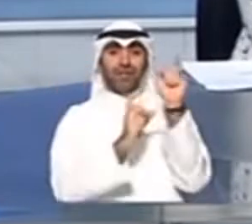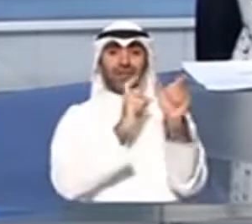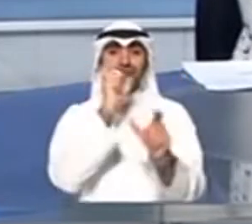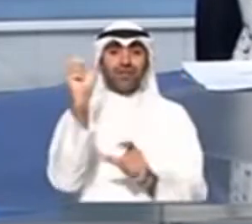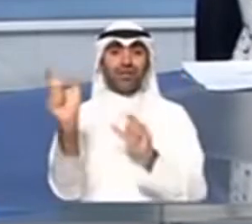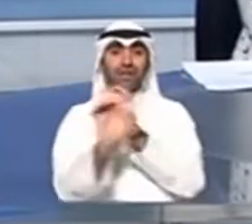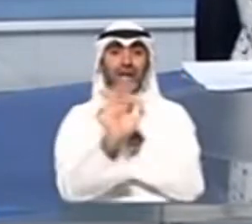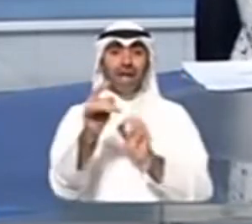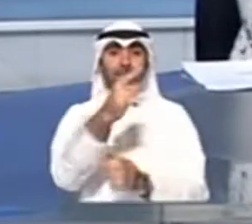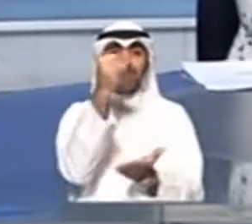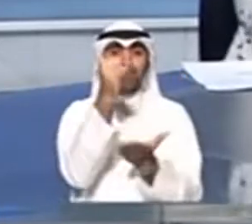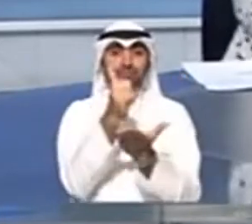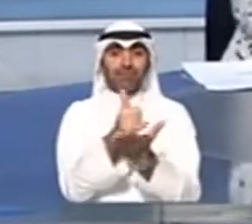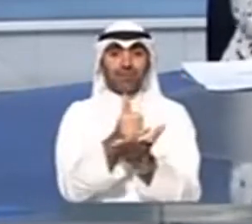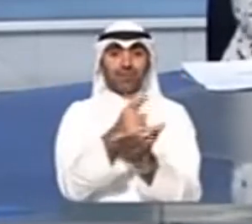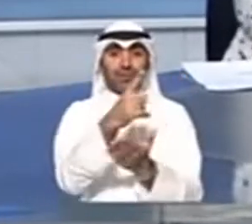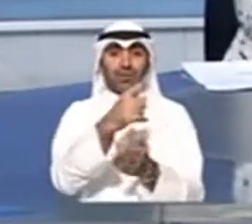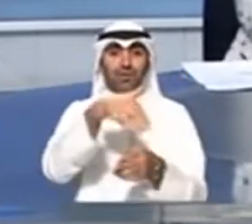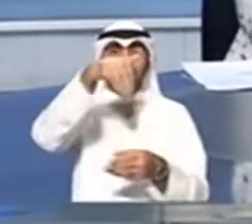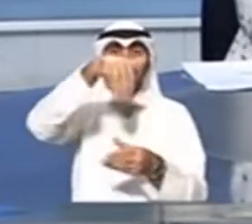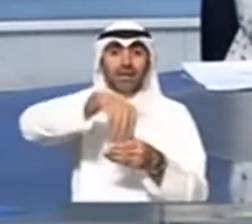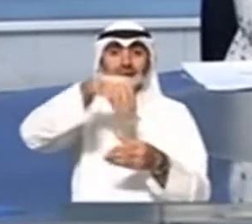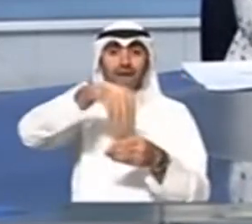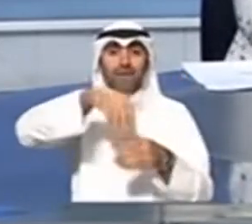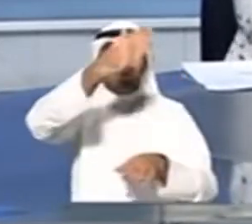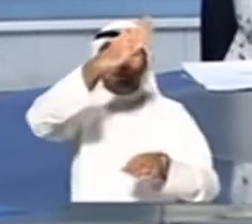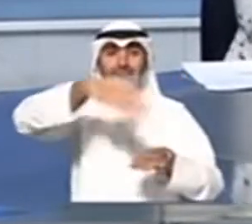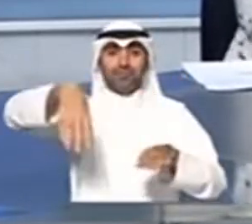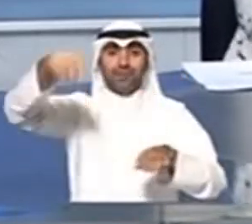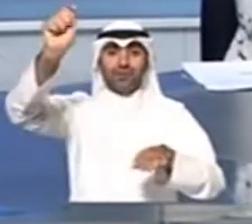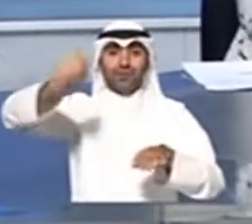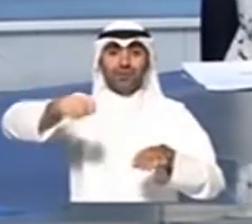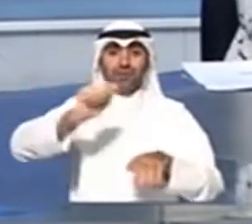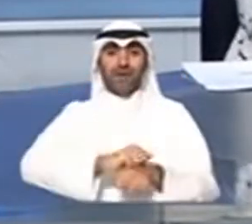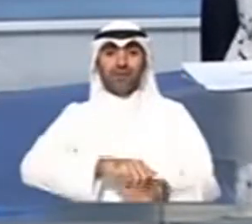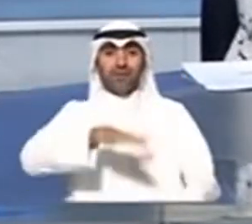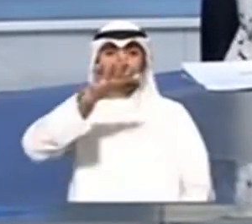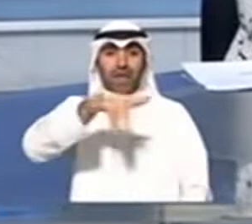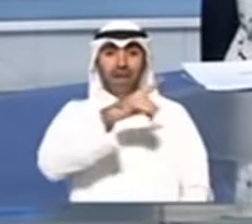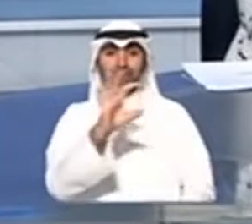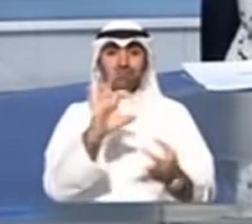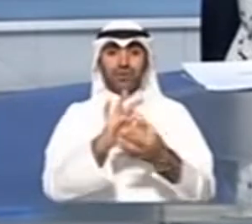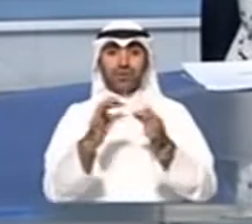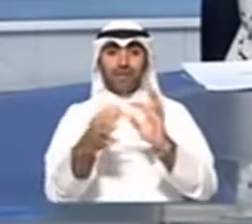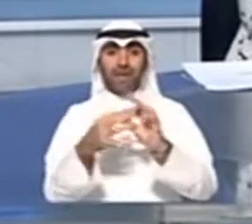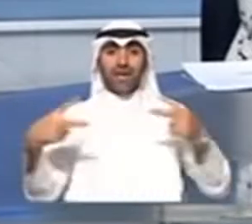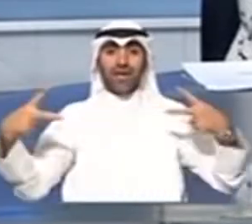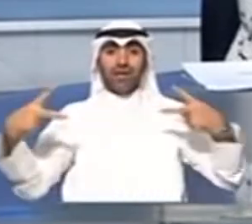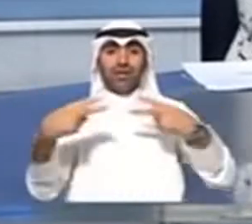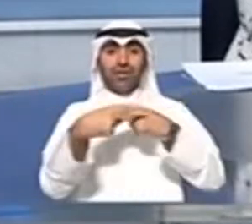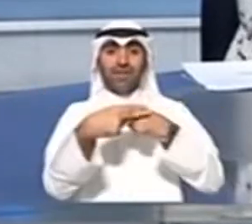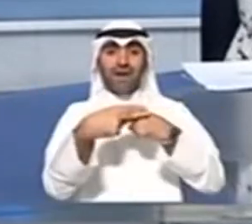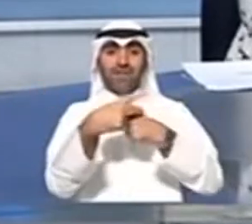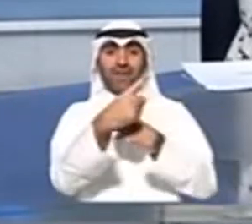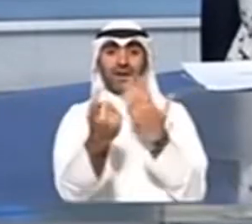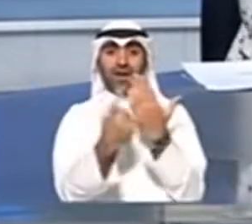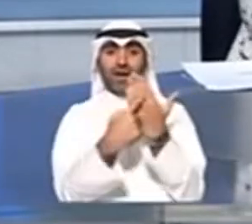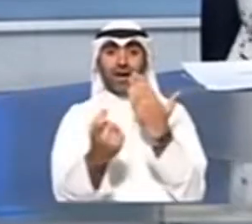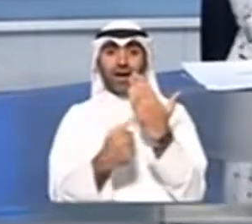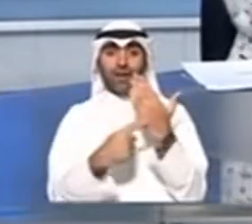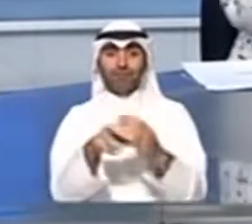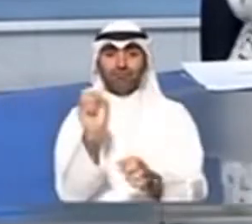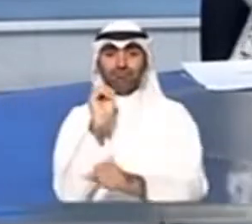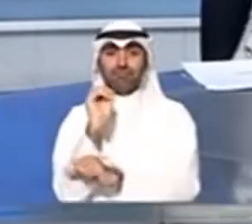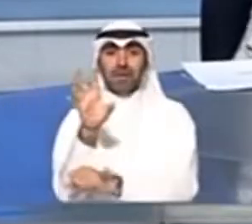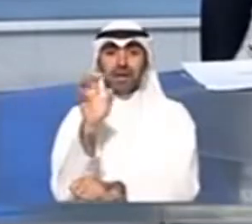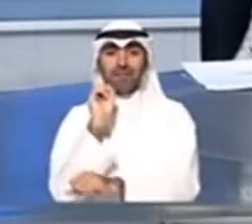المقبل. جمعية الشفافية أخضعت متطوعيها لدورات علمية وفنية متخصصة بهدف الوصول